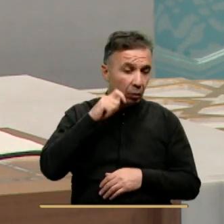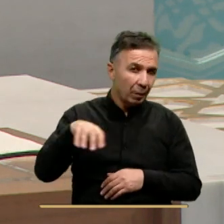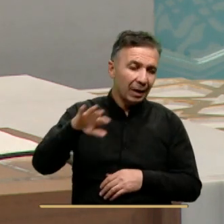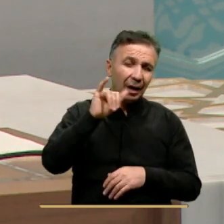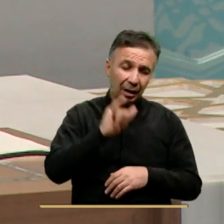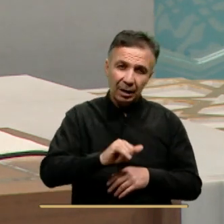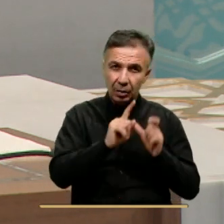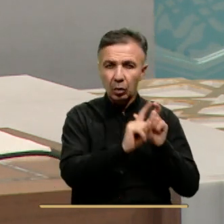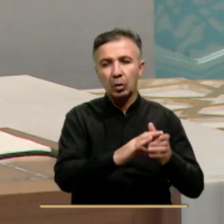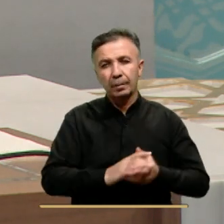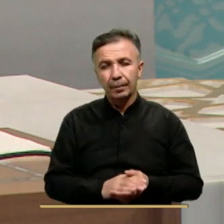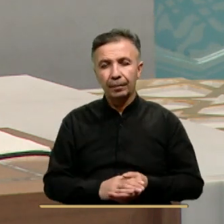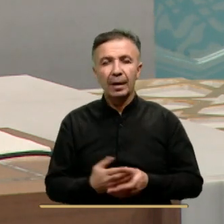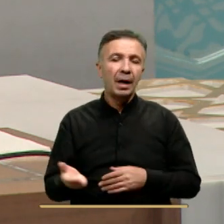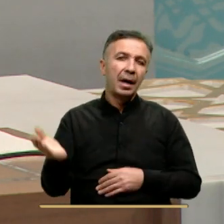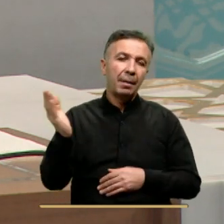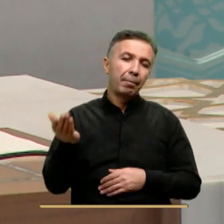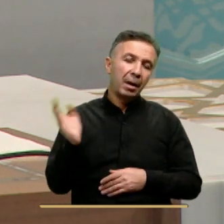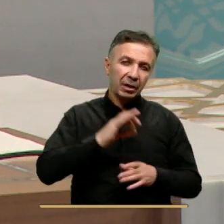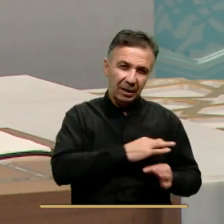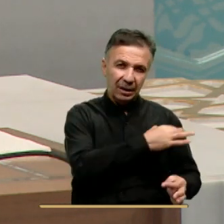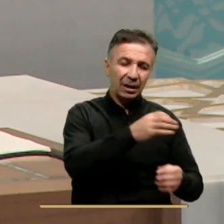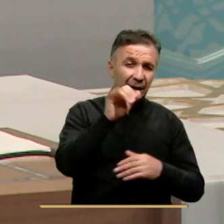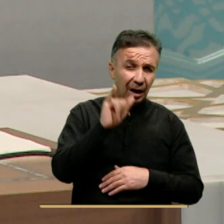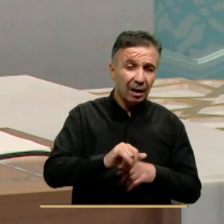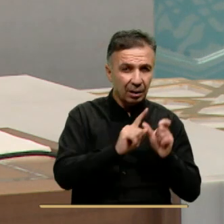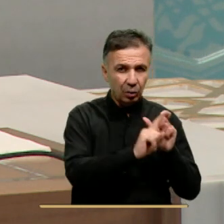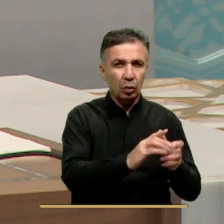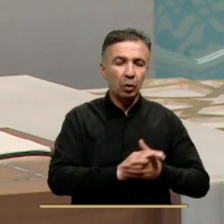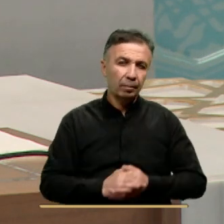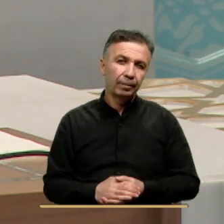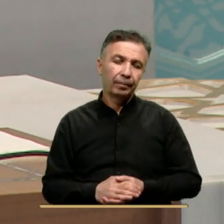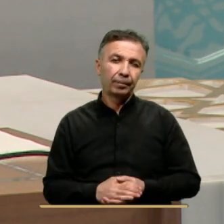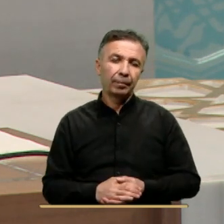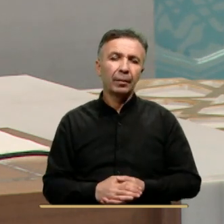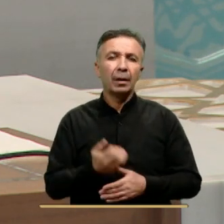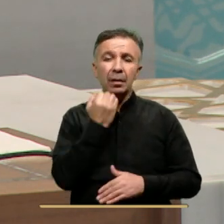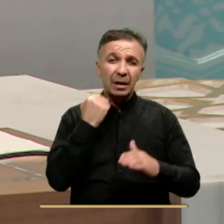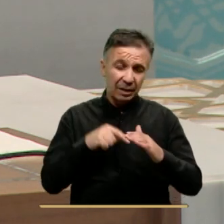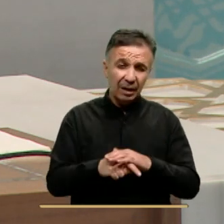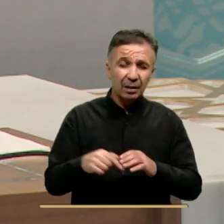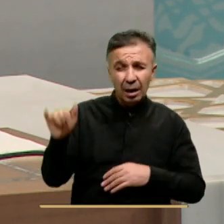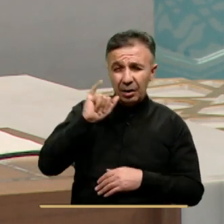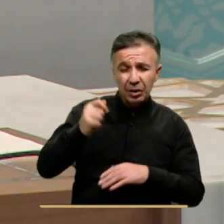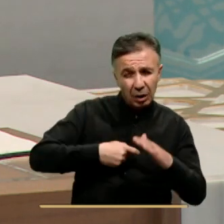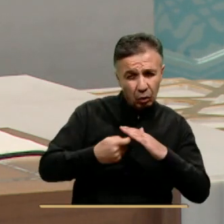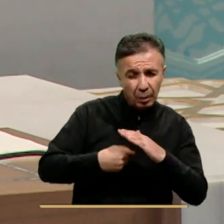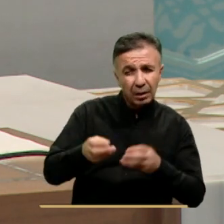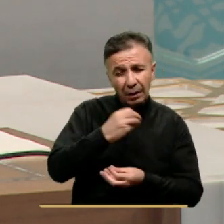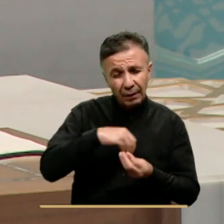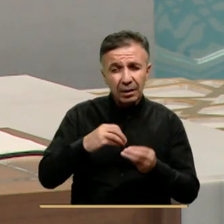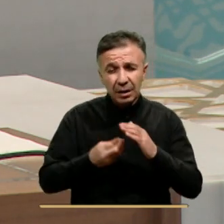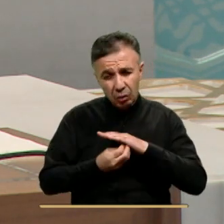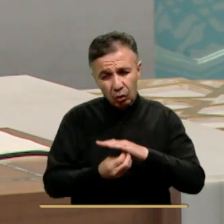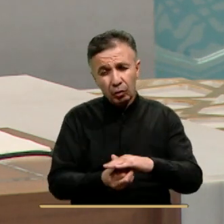haklarını koruyor diğer insanların da haklarını koruyor zinadan içkiden kumardan faizden rüşvetten